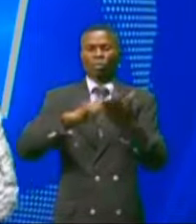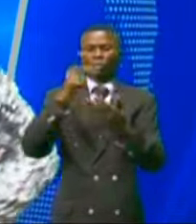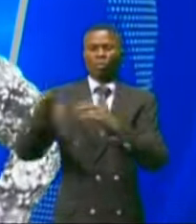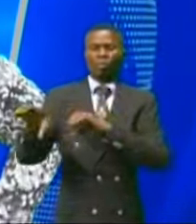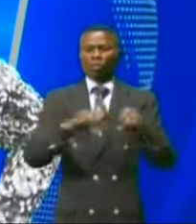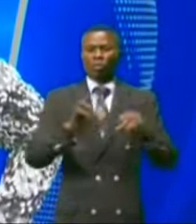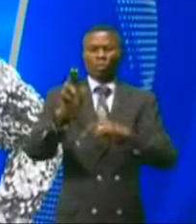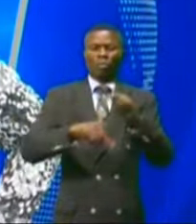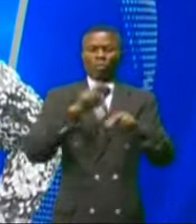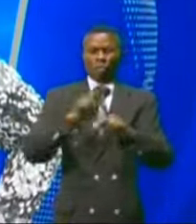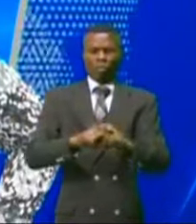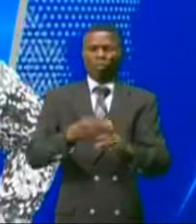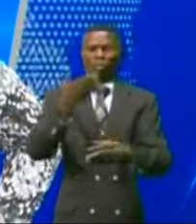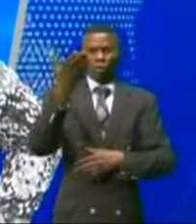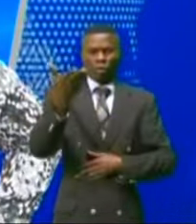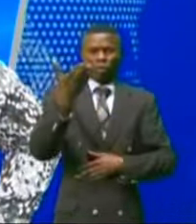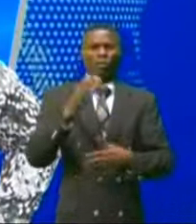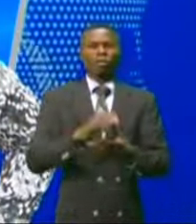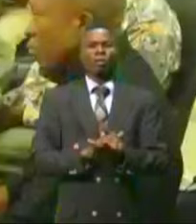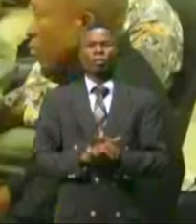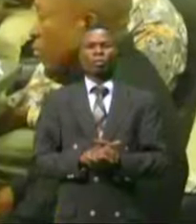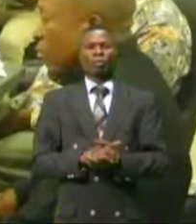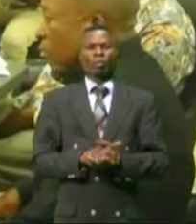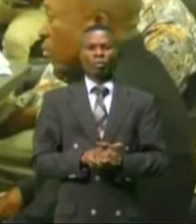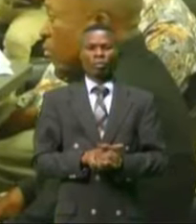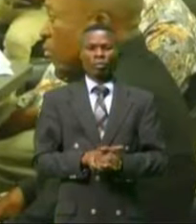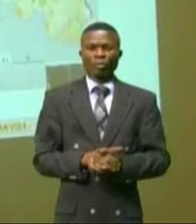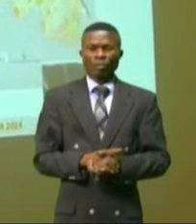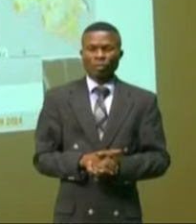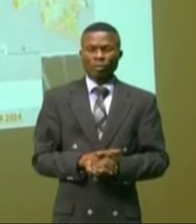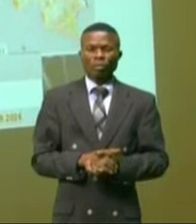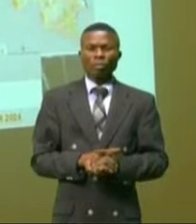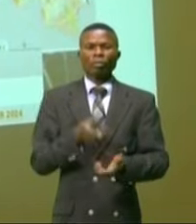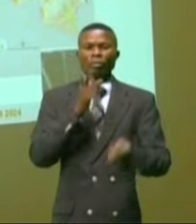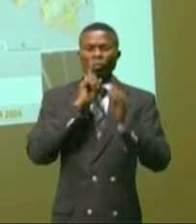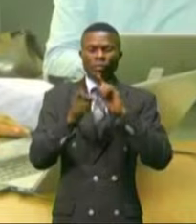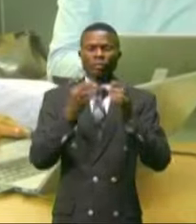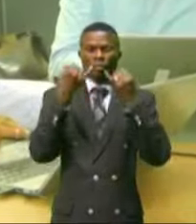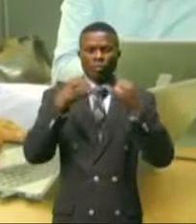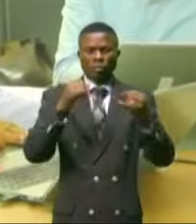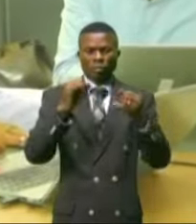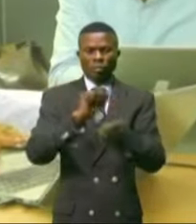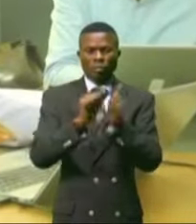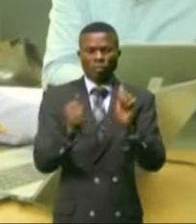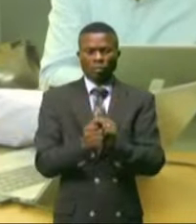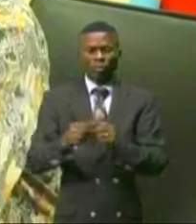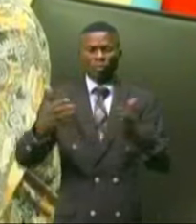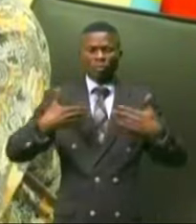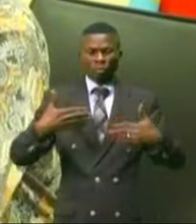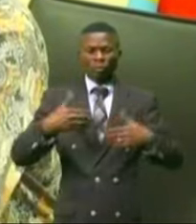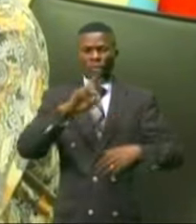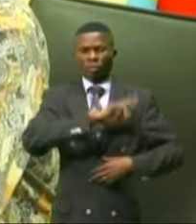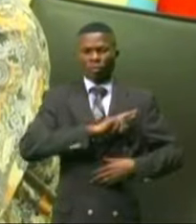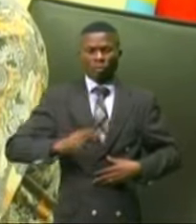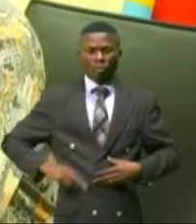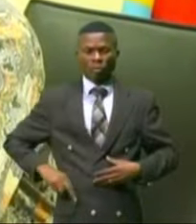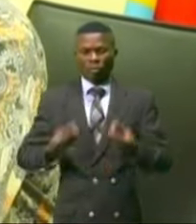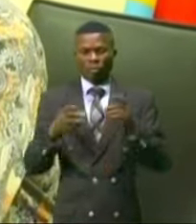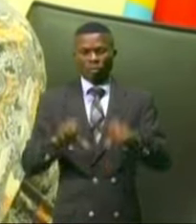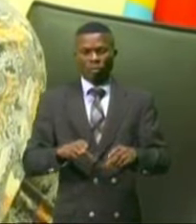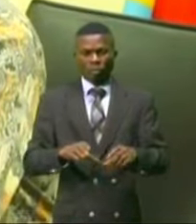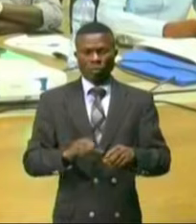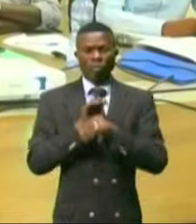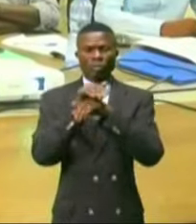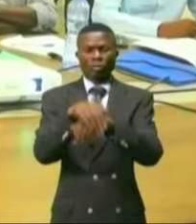d'action national. Rodépanda reportage. Cette réunion d'échange et d'information sur la biodiversité en RDC a connu